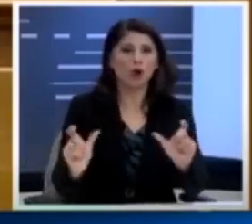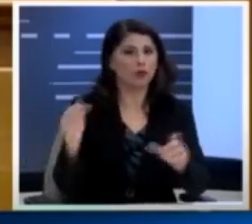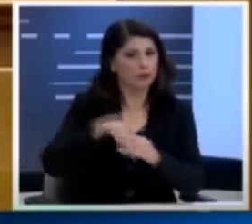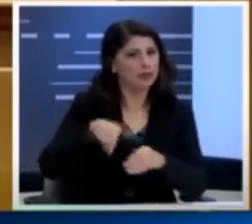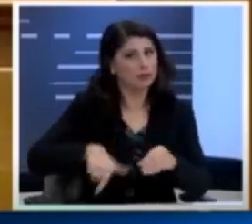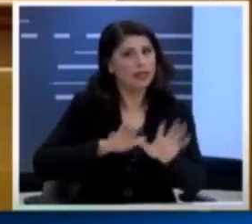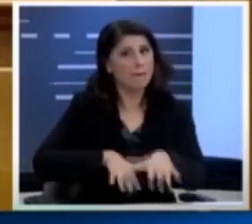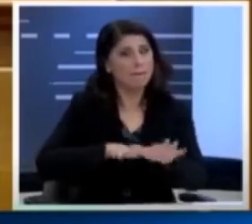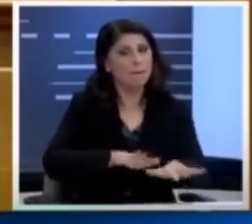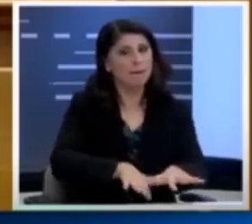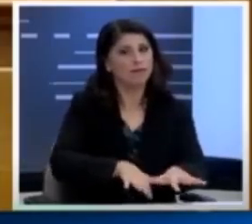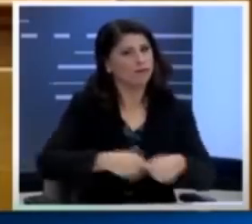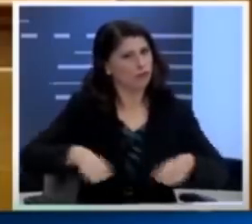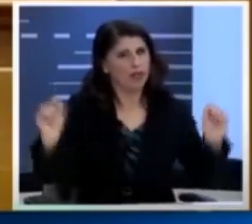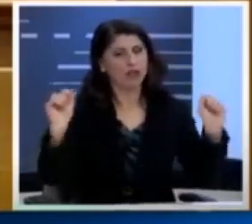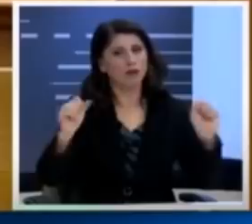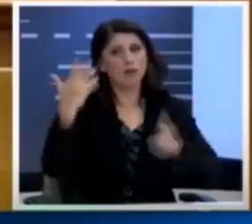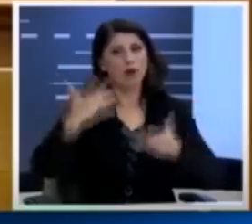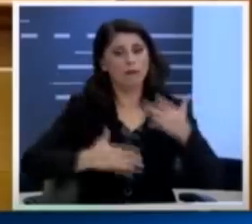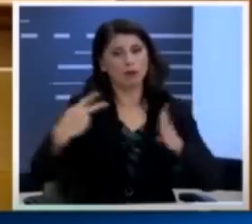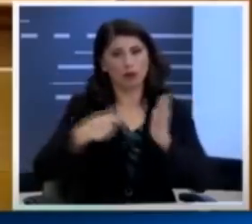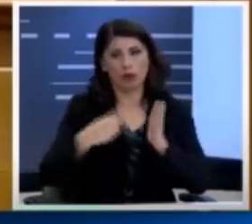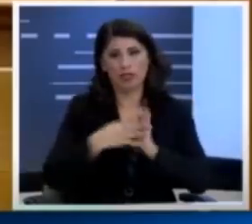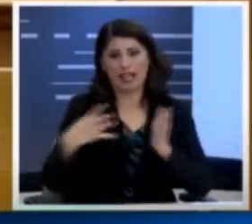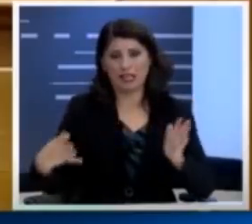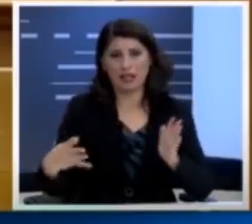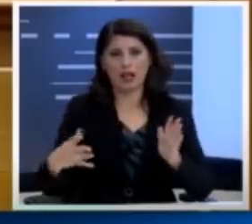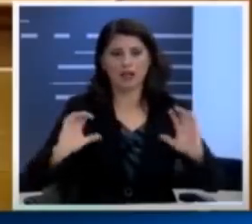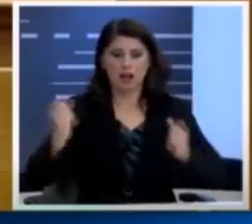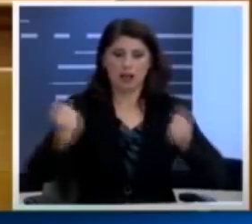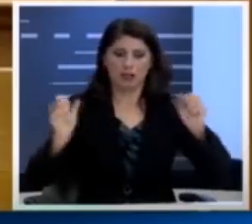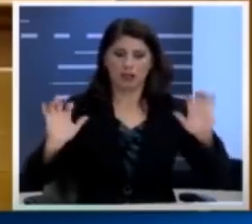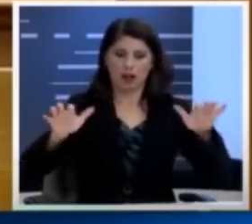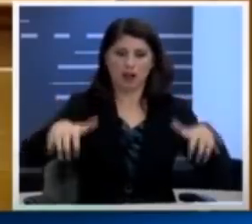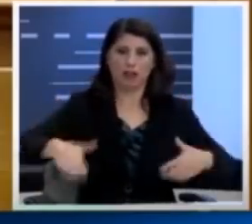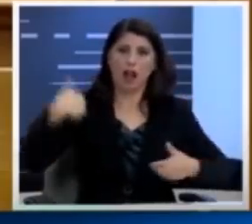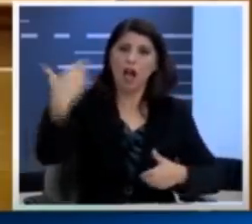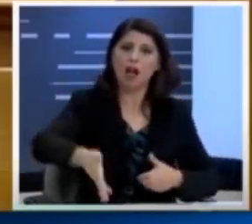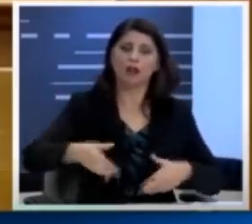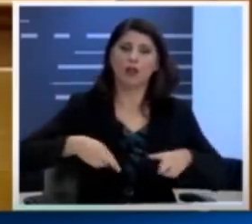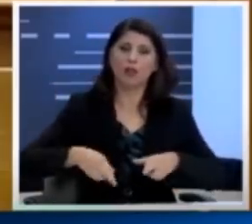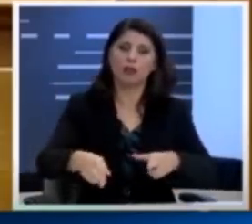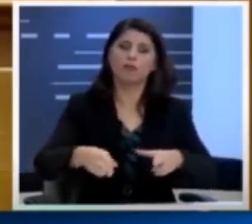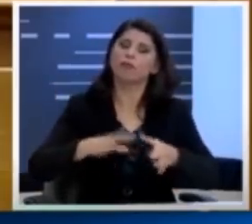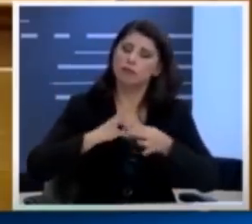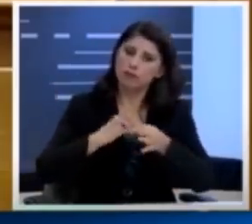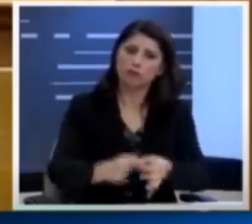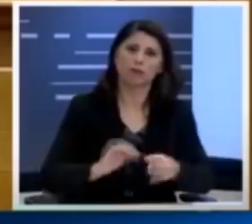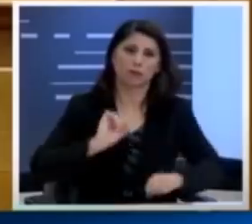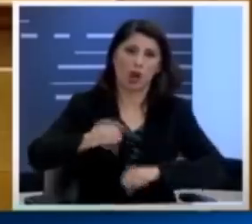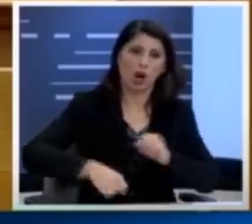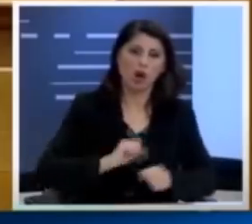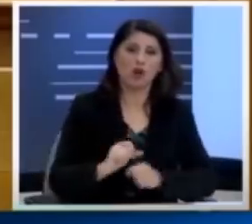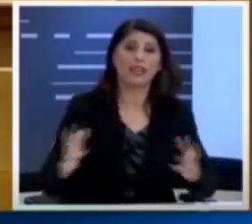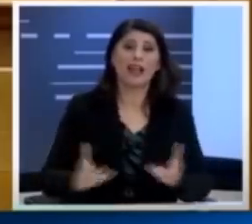συλλαλητήρια ενάντια στον προϋπολογισμό του 19. Βγάζει τα τρακτέρ στους δρόμους και έπεται συνέχεια στον αγώνα